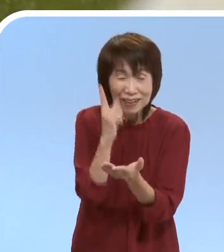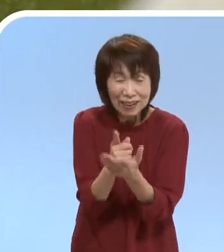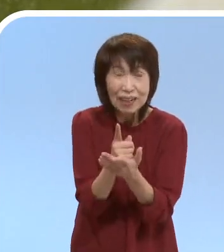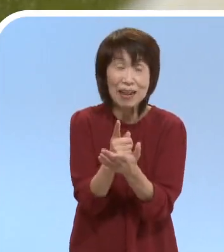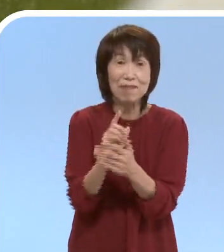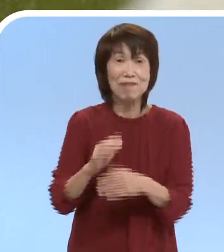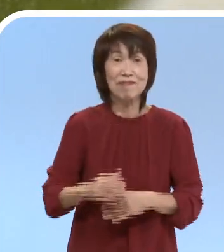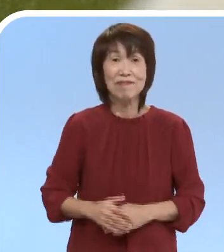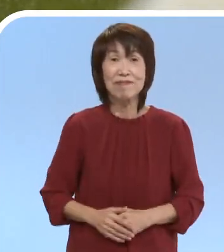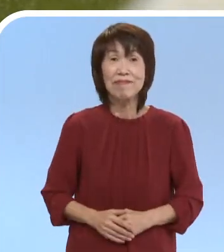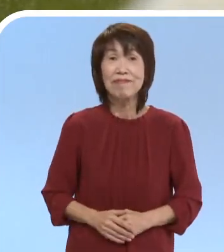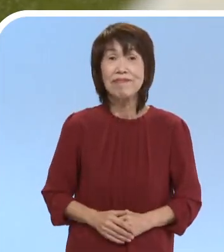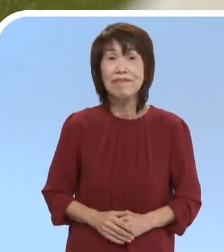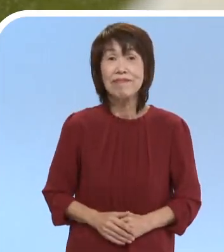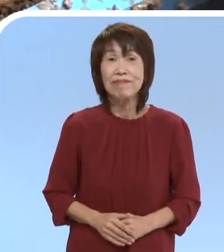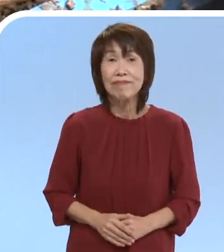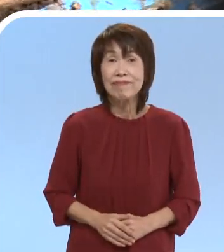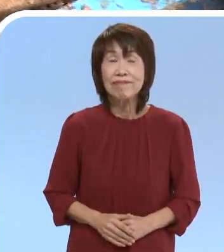体験ですね。